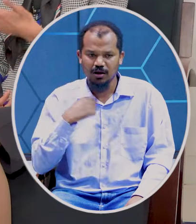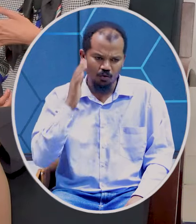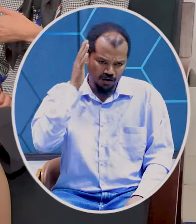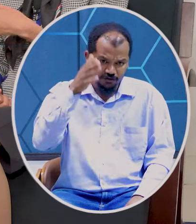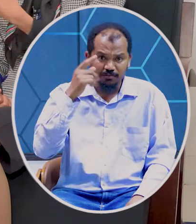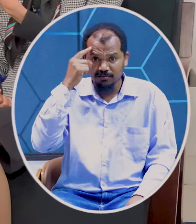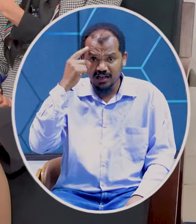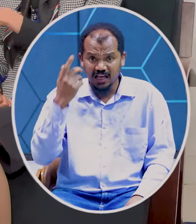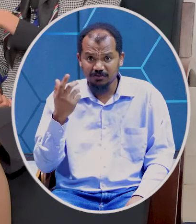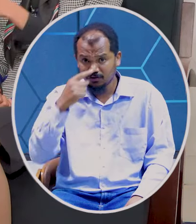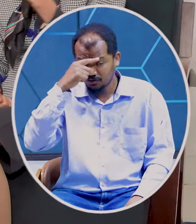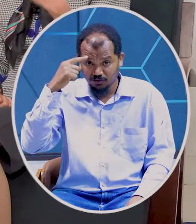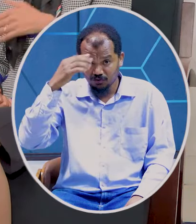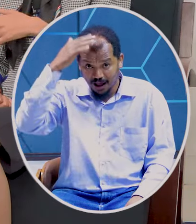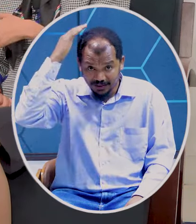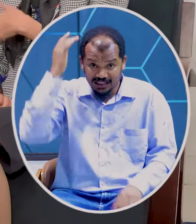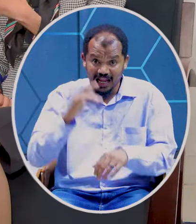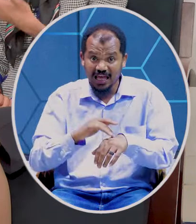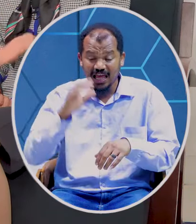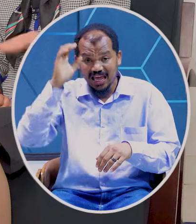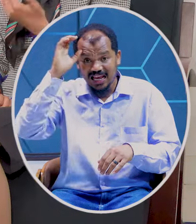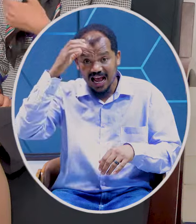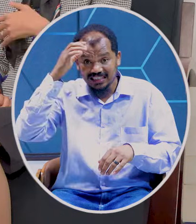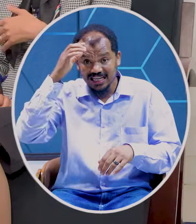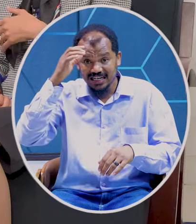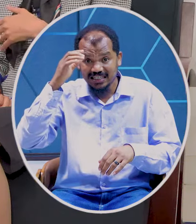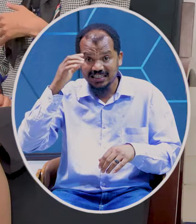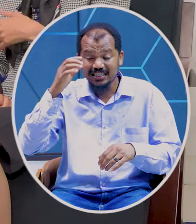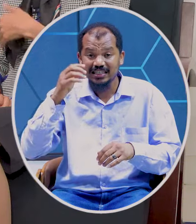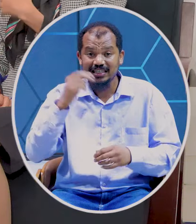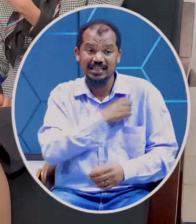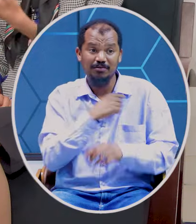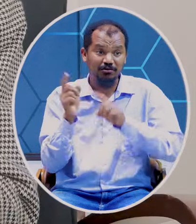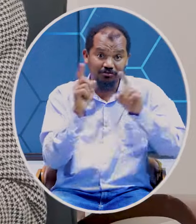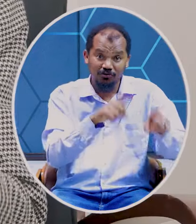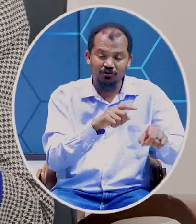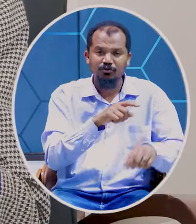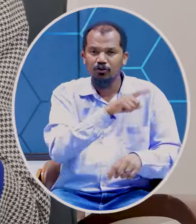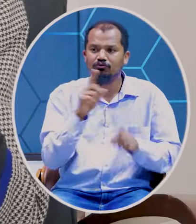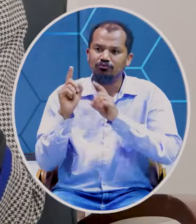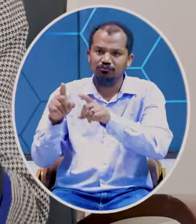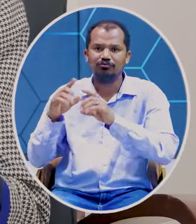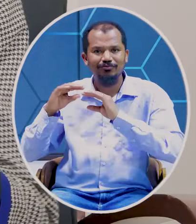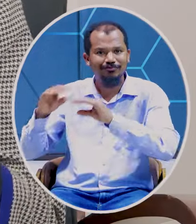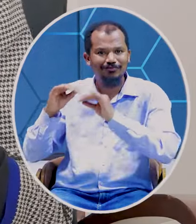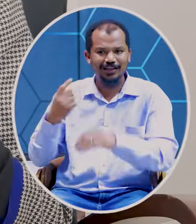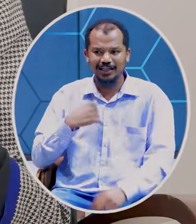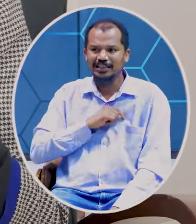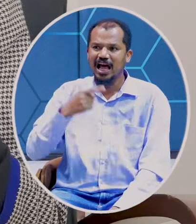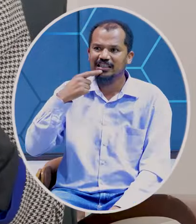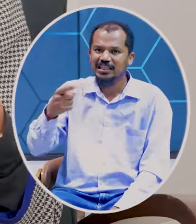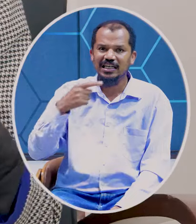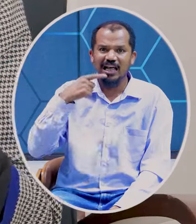እኛ ወደፊት የምናስበው ይብን ጥቁር አንበሳ ላይ ለካንሰር ህክምና የመጡ ታካሚዎችን እየመጡ እነሱ እንዲነግሯቸው ምክንያቱም